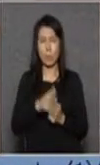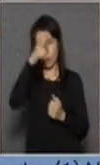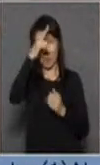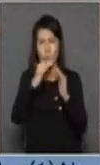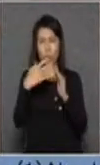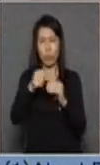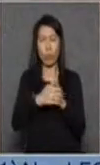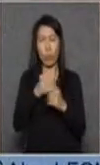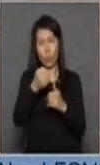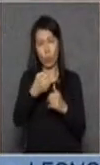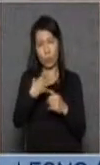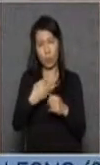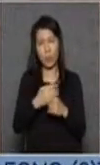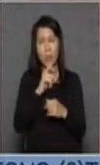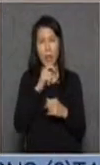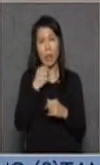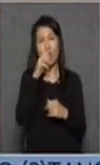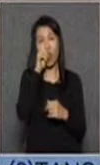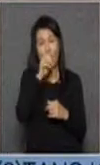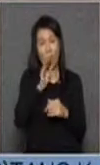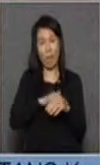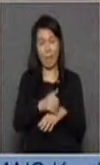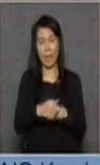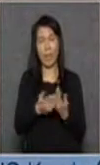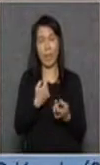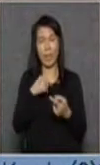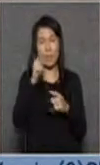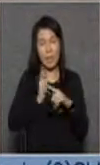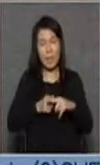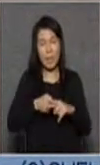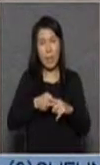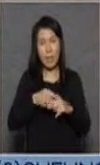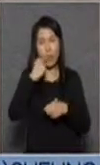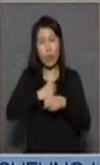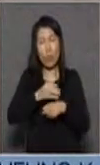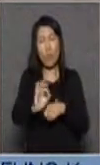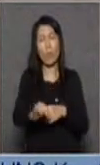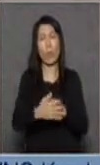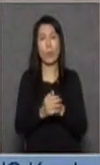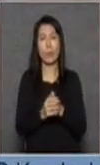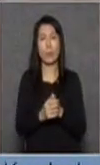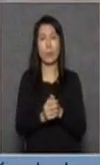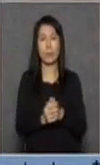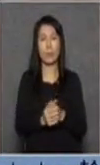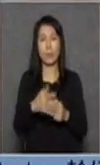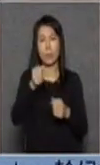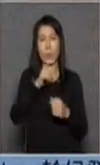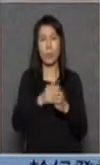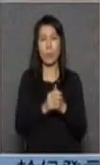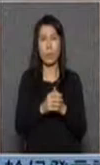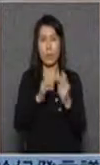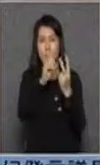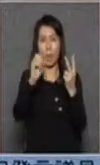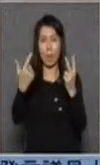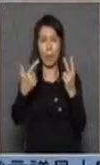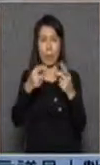嘅只係得把口，而口惠而實不至。嗱，主席喺